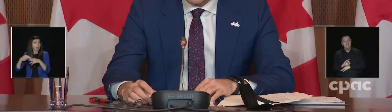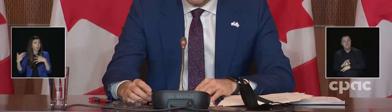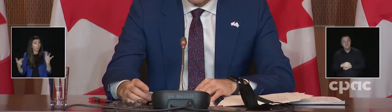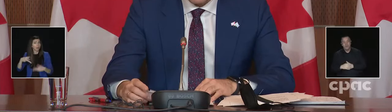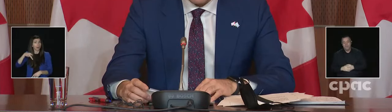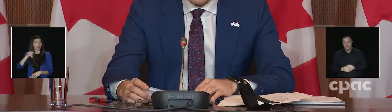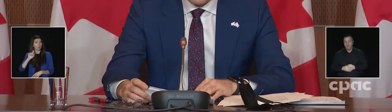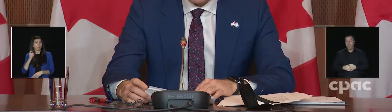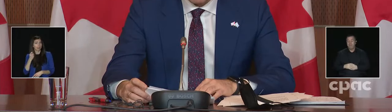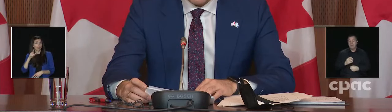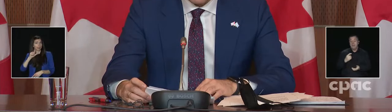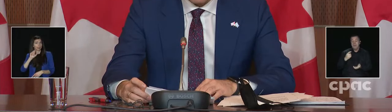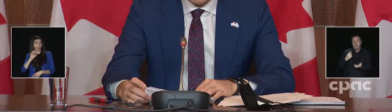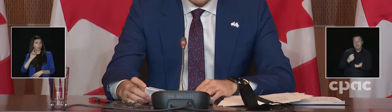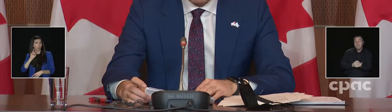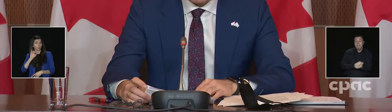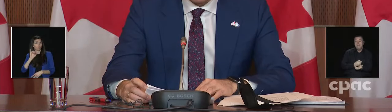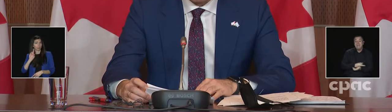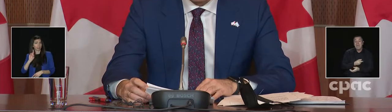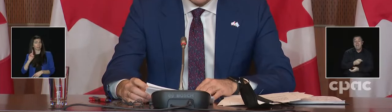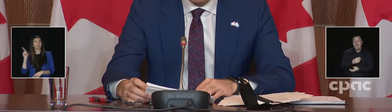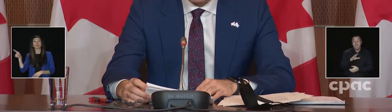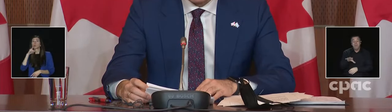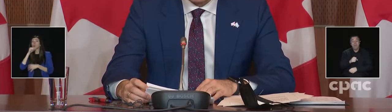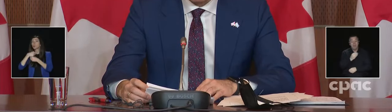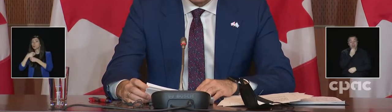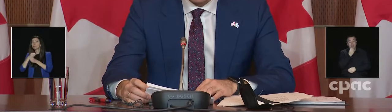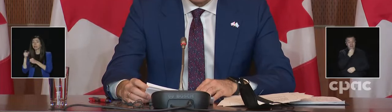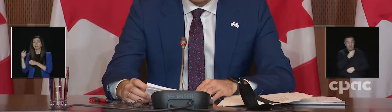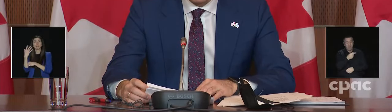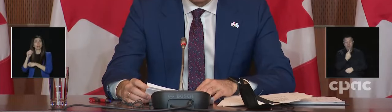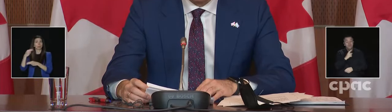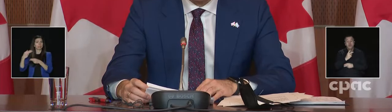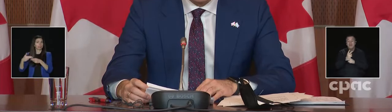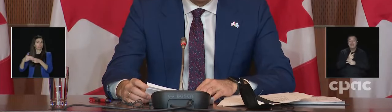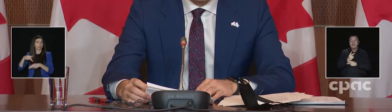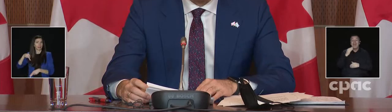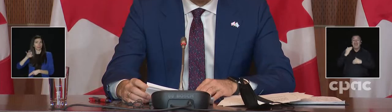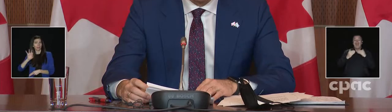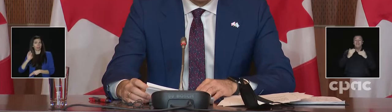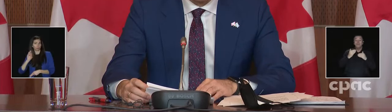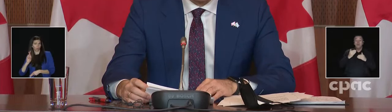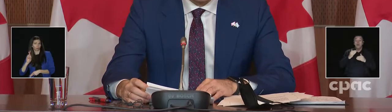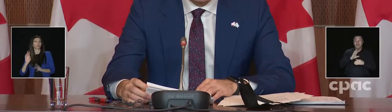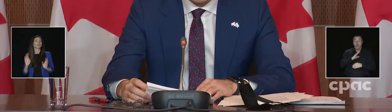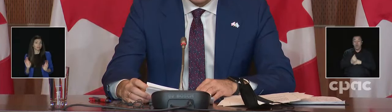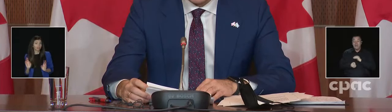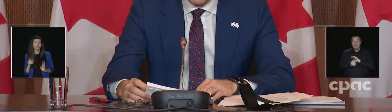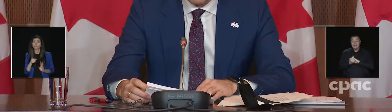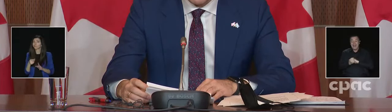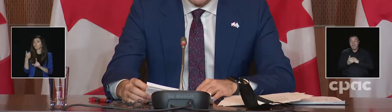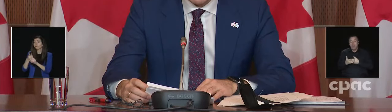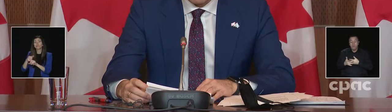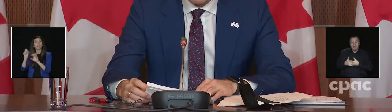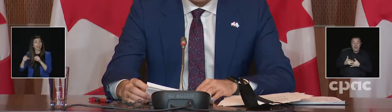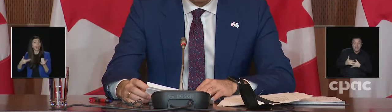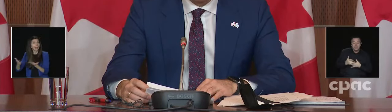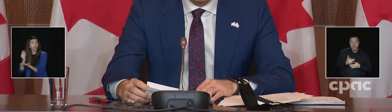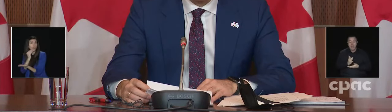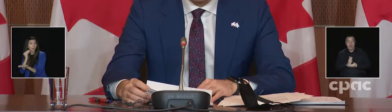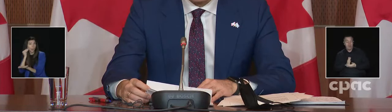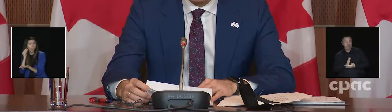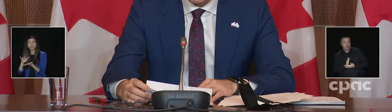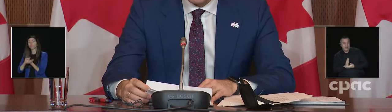Ce médicament sur ordonnance qui peut être pris à la maison sera utilisé pour traiter les adultes atteints de symptômes légers à modérés